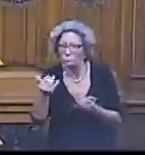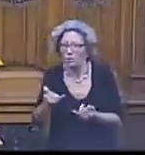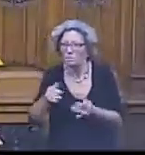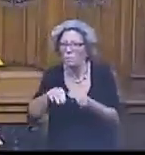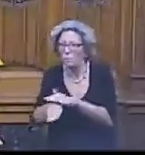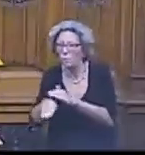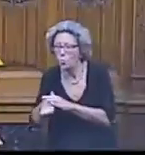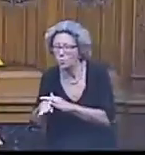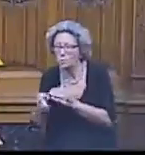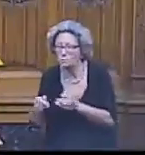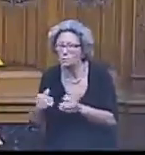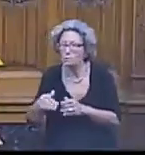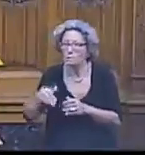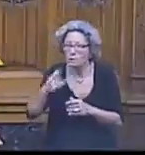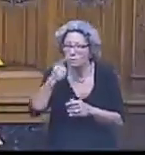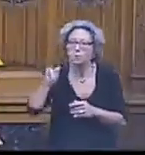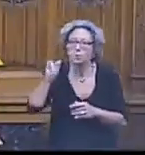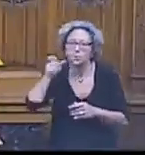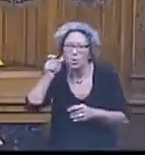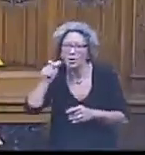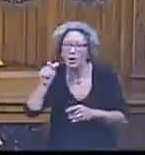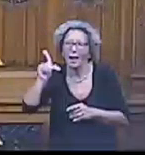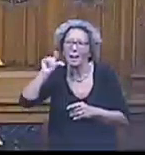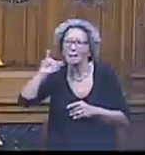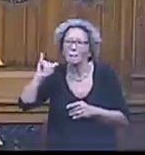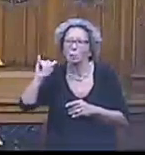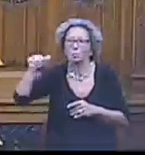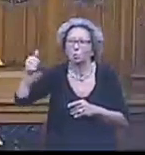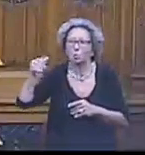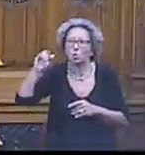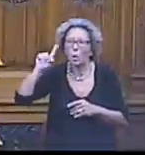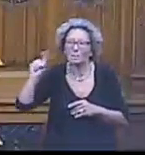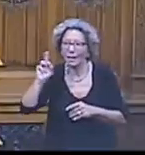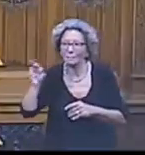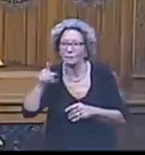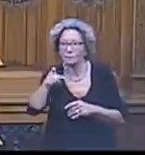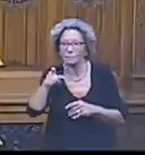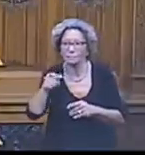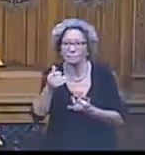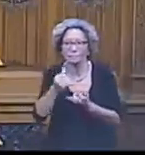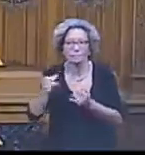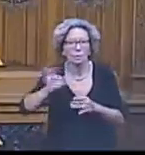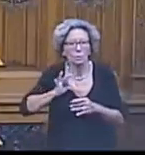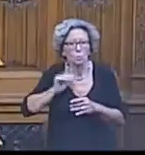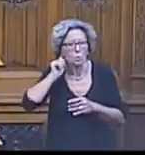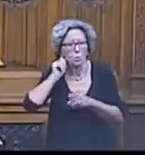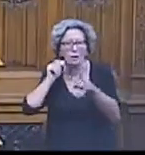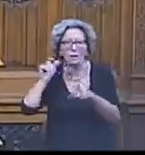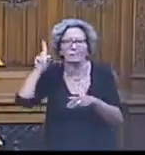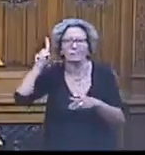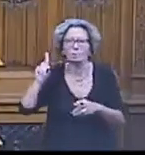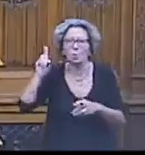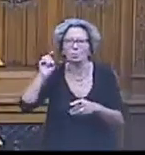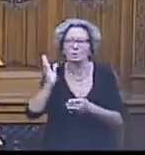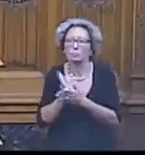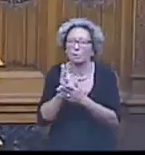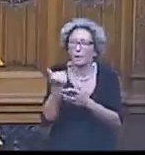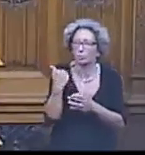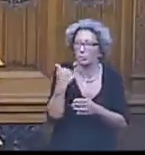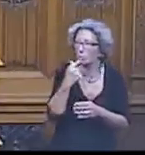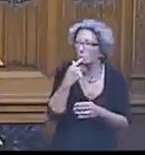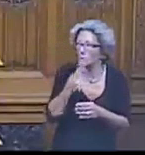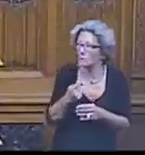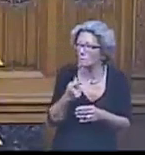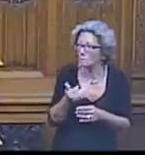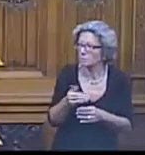gesagt, der überwiegende Teil davon in der Türkei, im Libanon, in Jordanien. Kollegin Dust hat es in ihrer großartigen Rede schon ausgeführt. Nur so viel